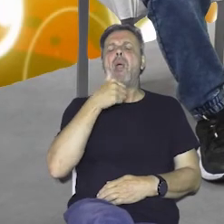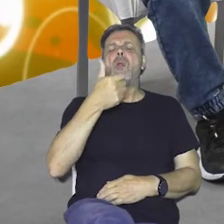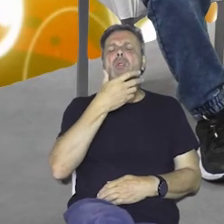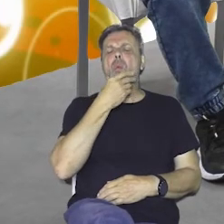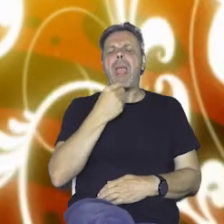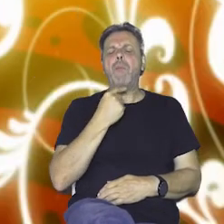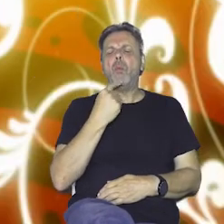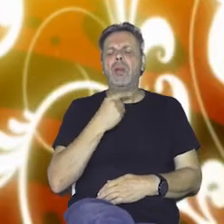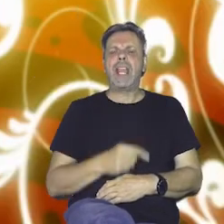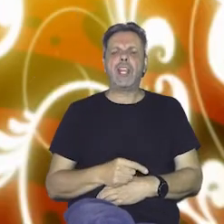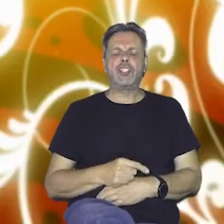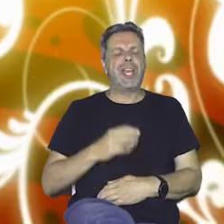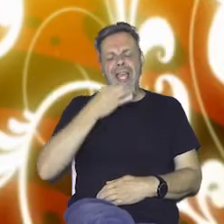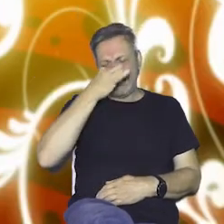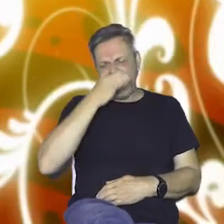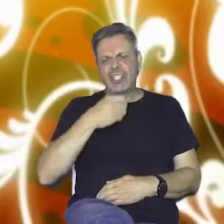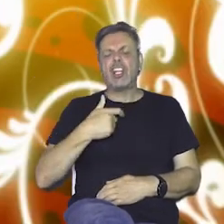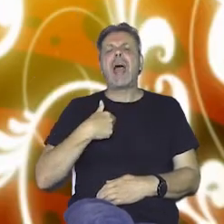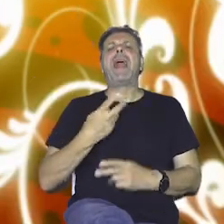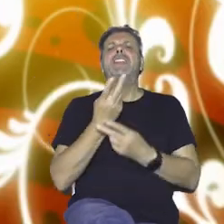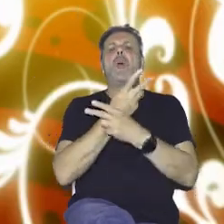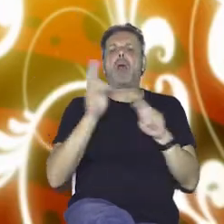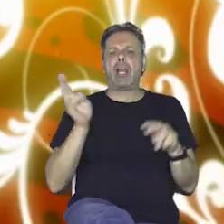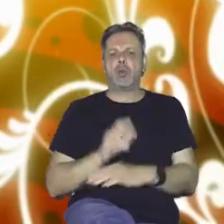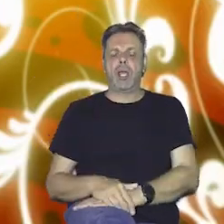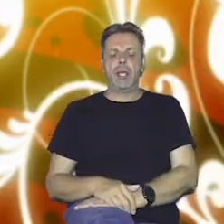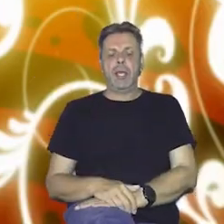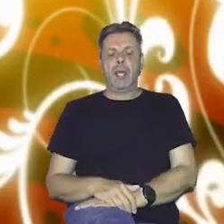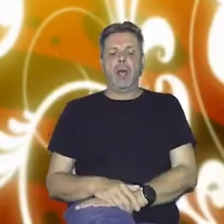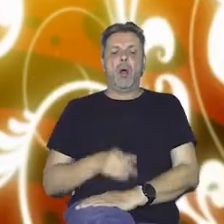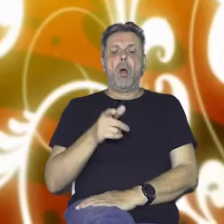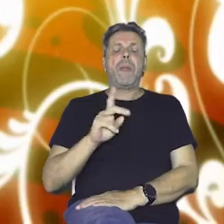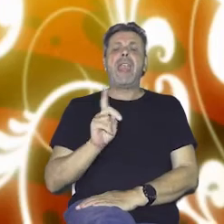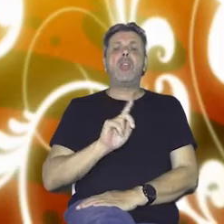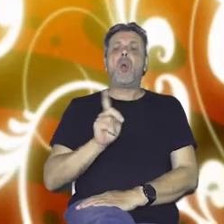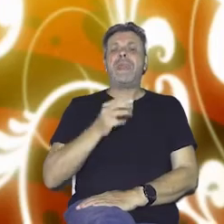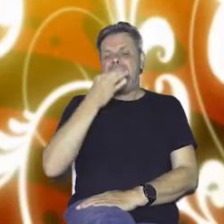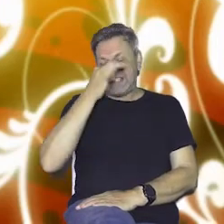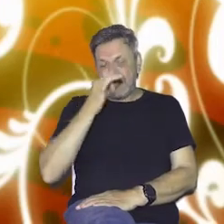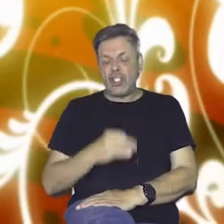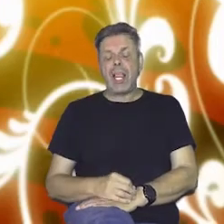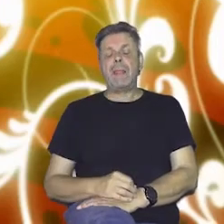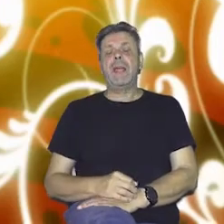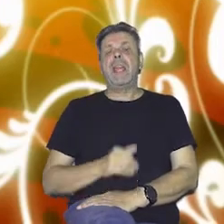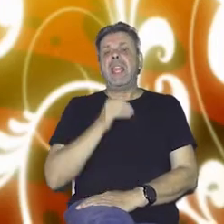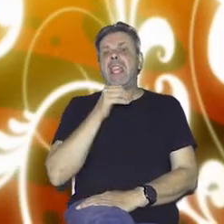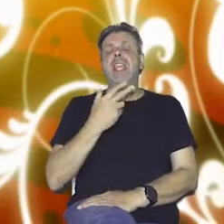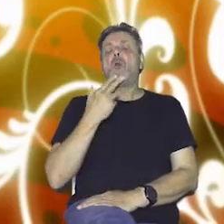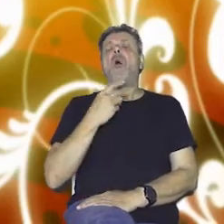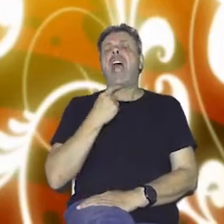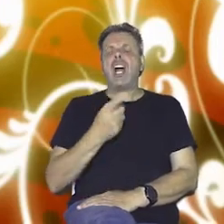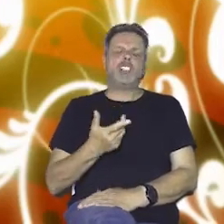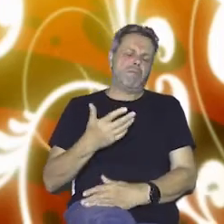riječ, znatiželja nas obogaćuje. Tako je. Jer onaj ko nema znatiželju i ko kaže u